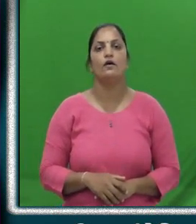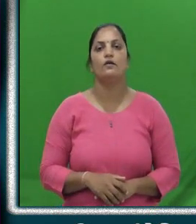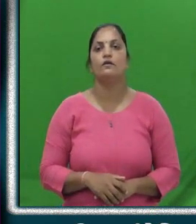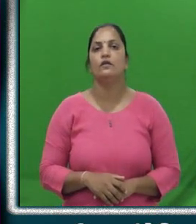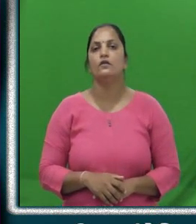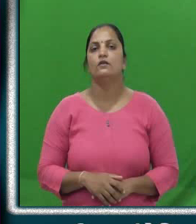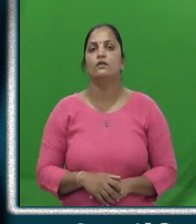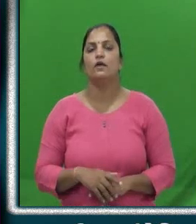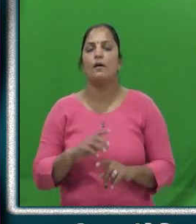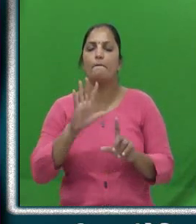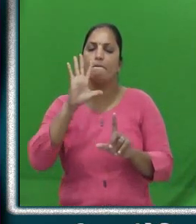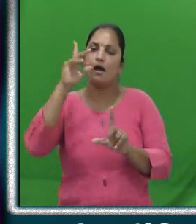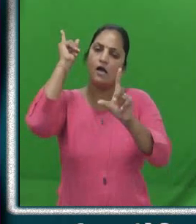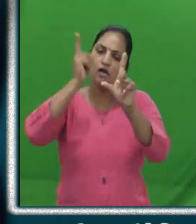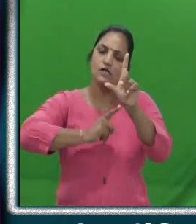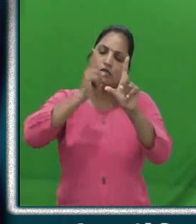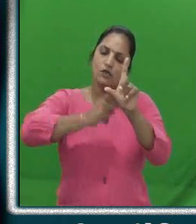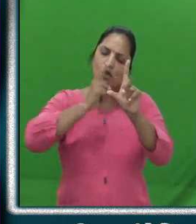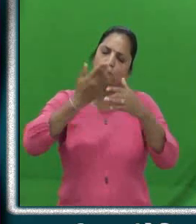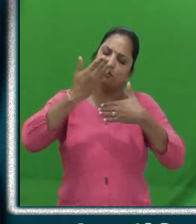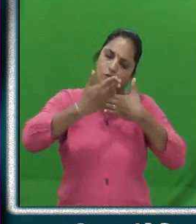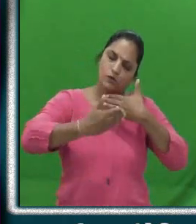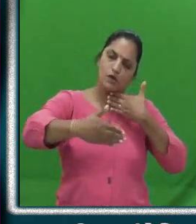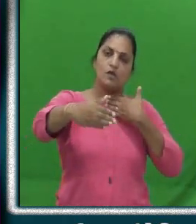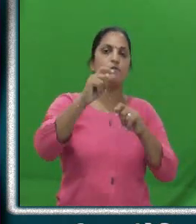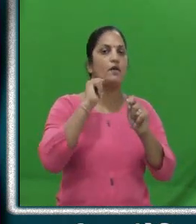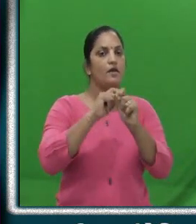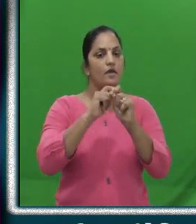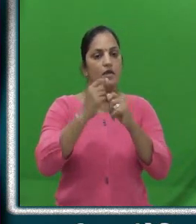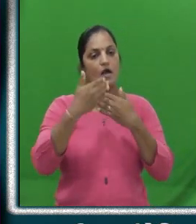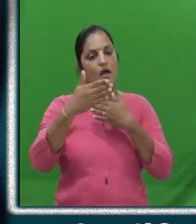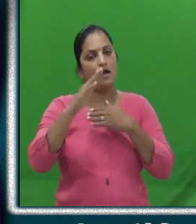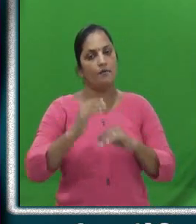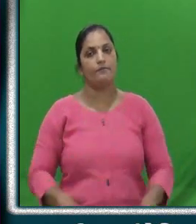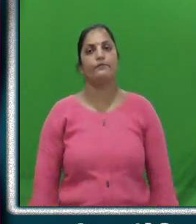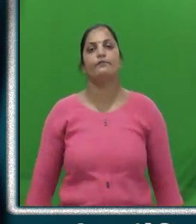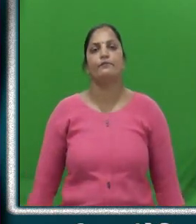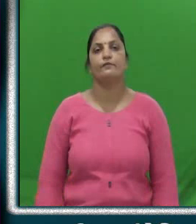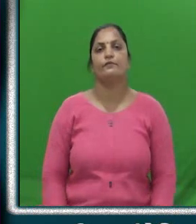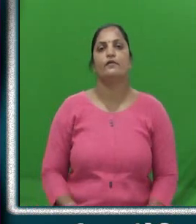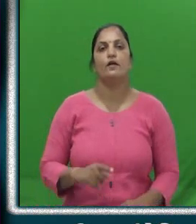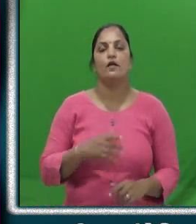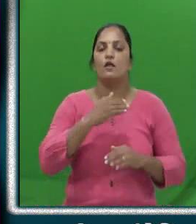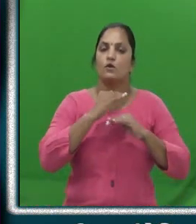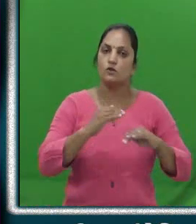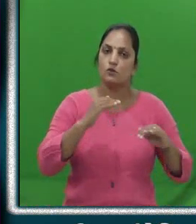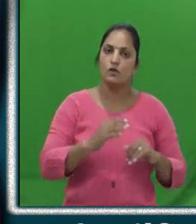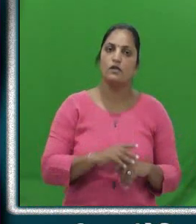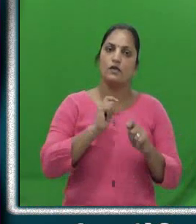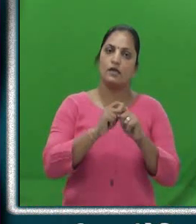ઇવન આફ્ટર ફાઈવ યર્સ પાંચ વર્ષ પછી પણ અરુણ કૃષ્ણમૂર્તિ જોડે